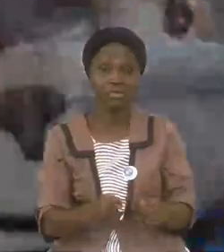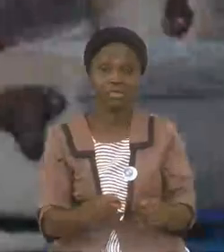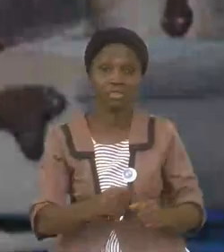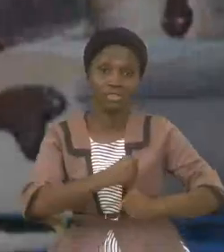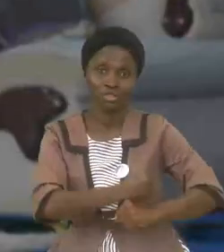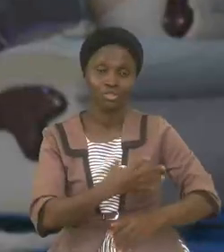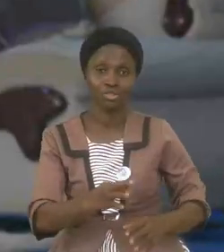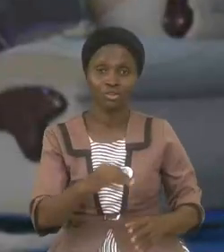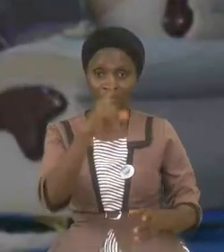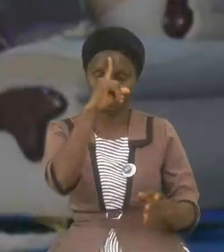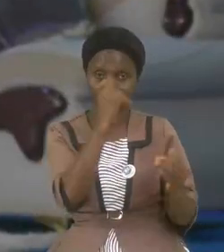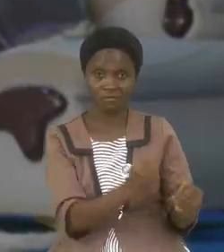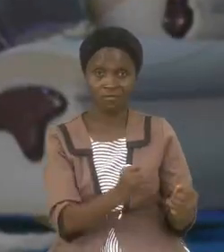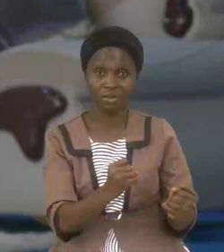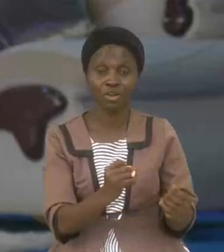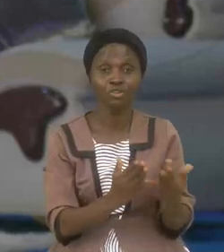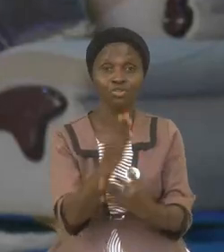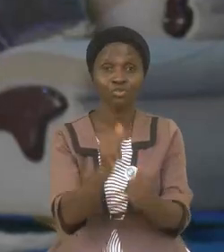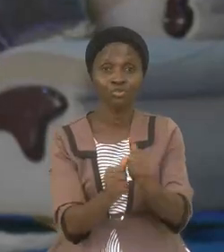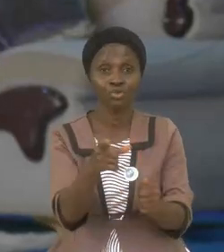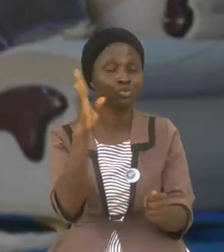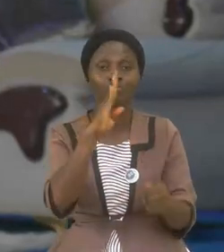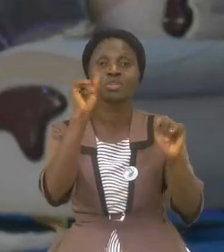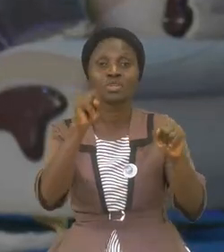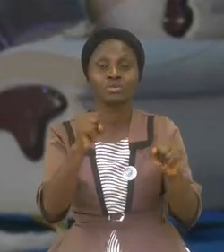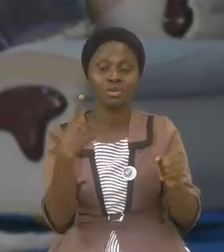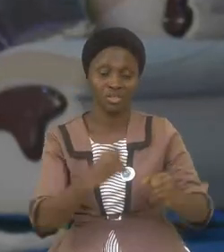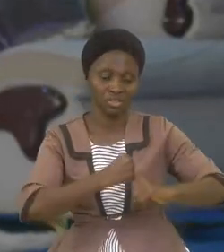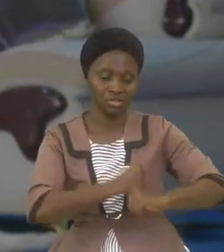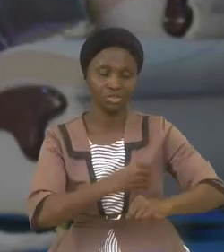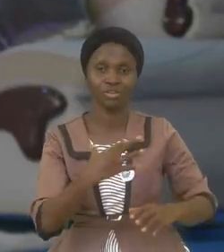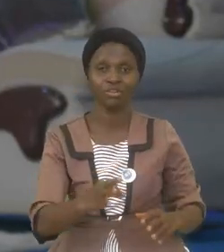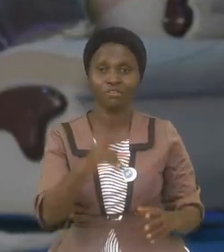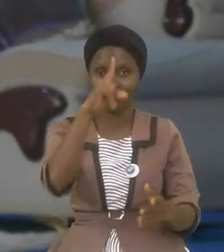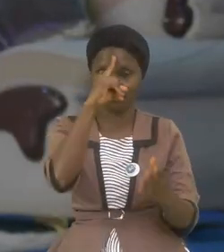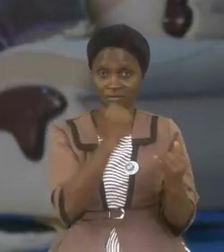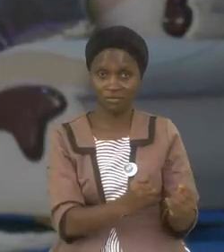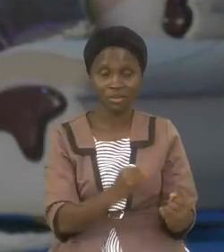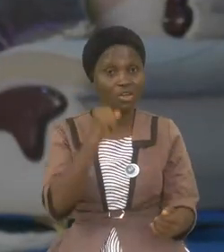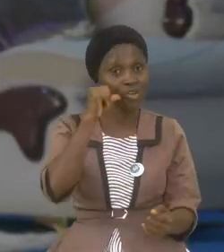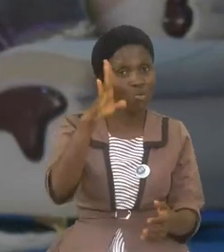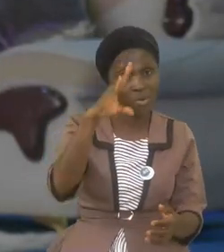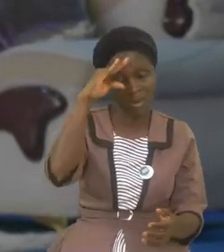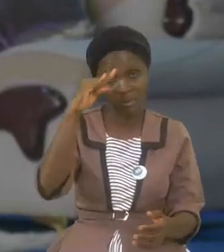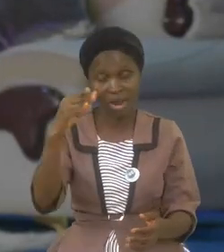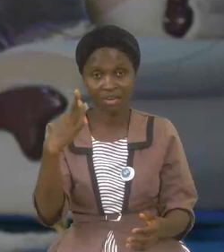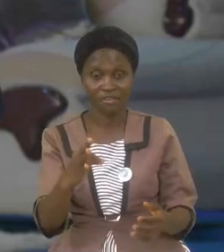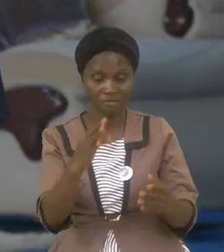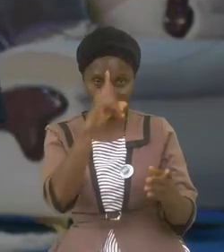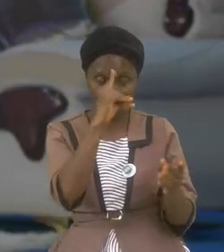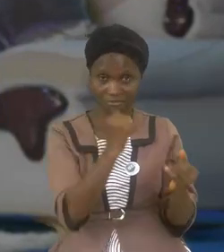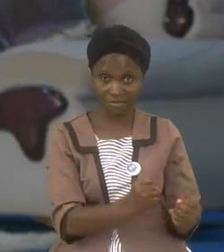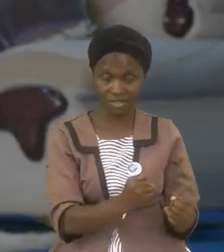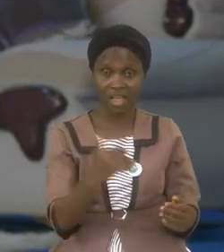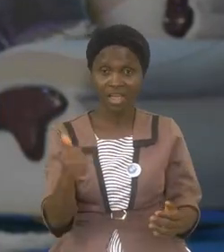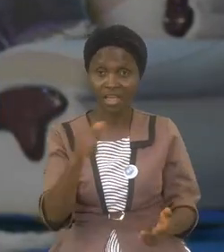dessus tout cela le bouclier de la foi avec lequel vous pourrez éteindre. Le bouclier de la foi.